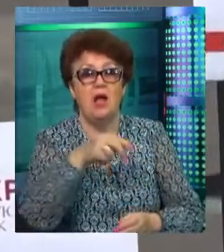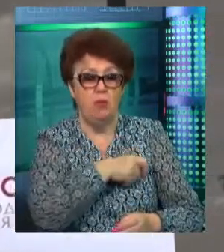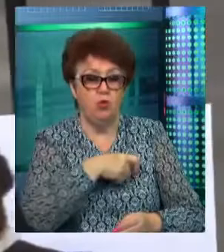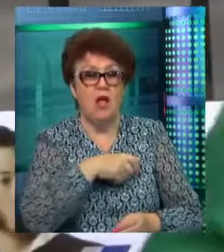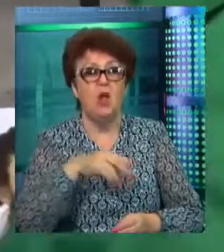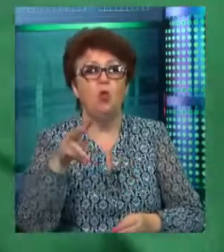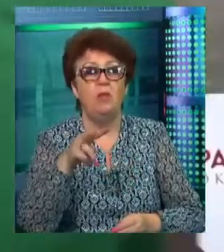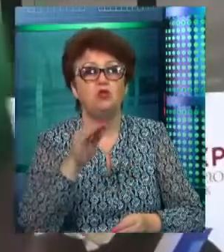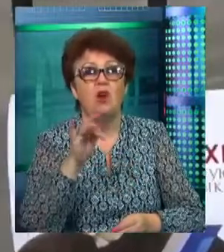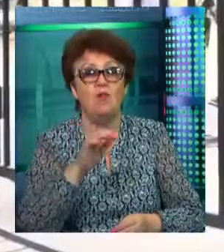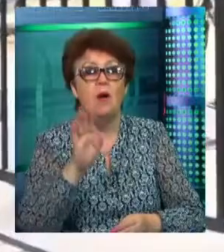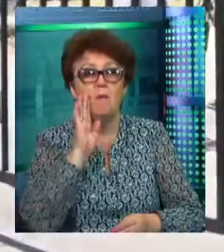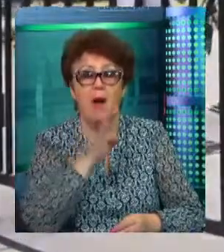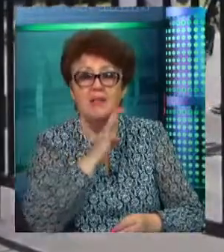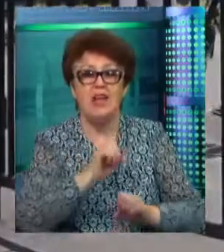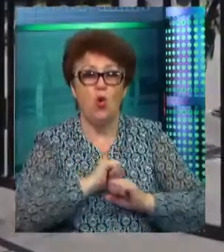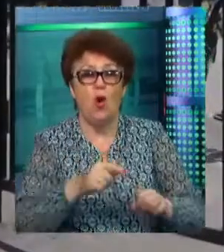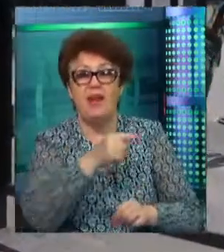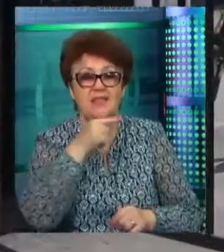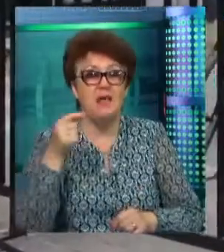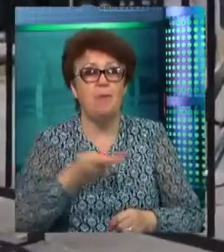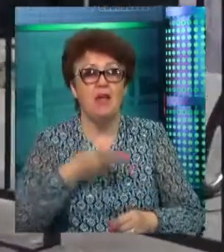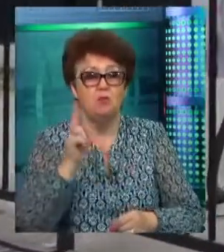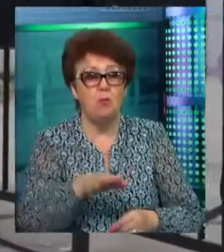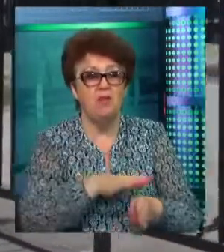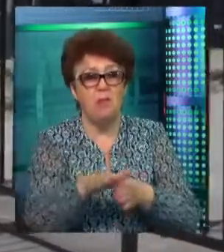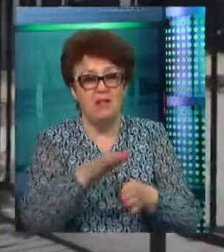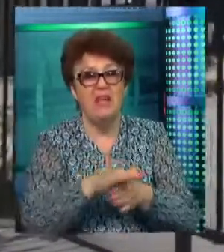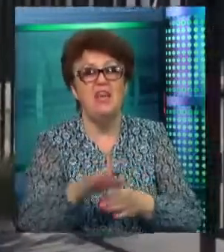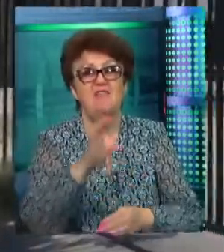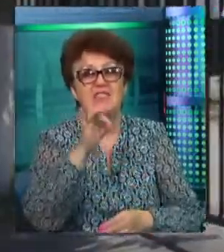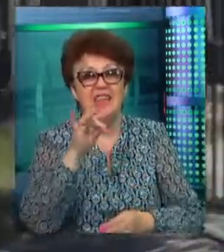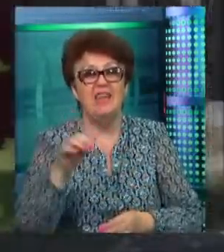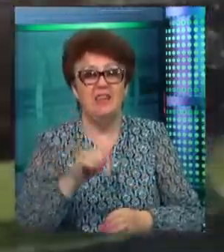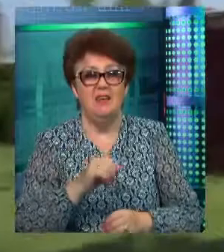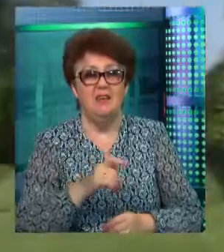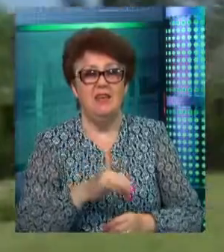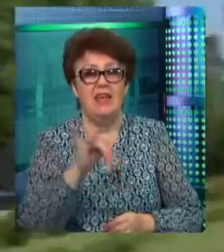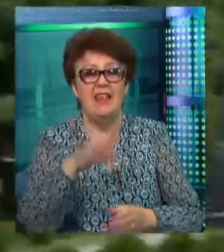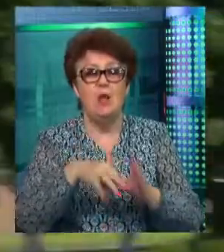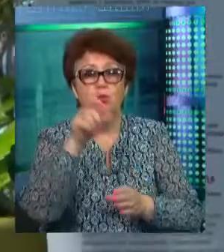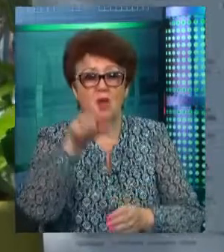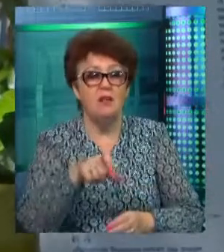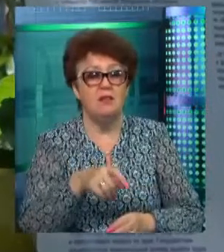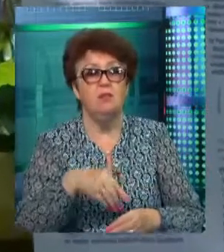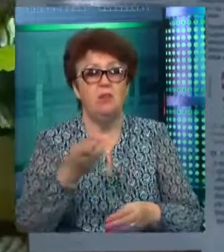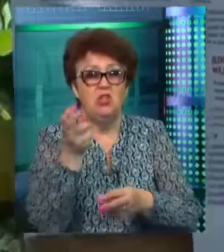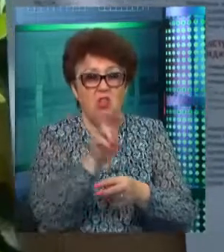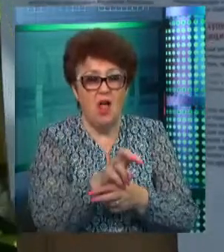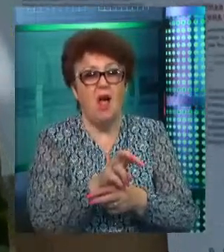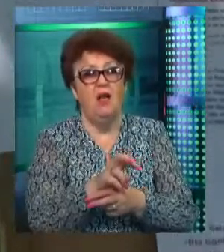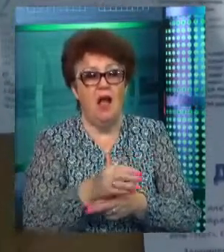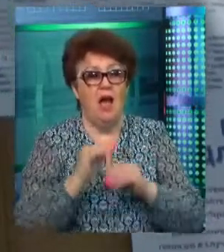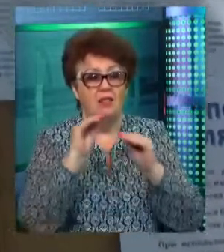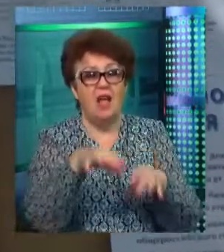журавлева мать героя россии погибшего при выполнении боевой задачи в сирии и депутат областной думы пришла отдать свой голос за будущее